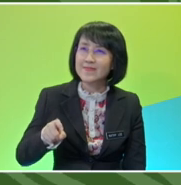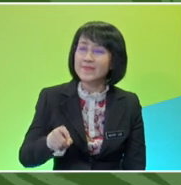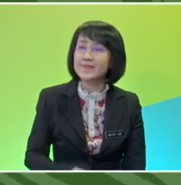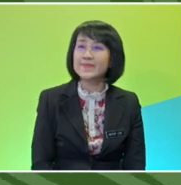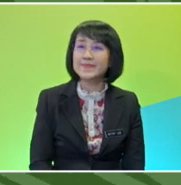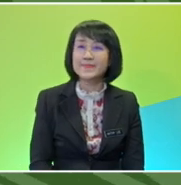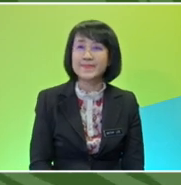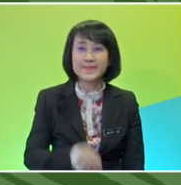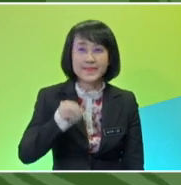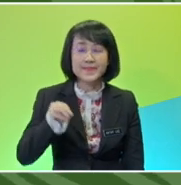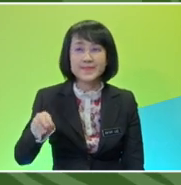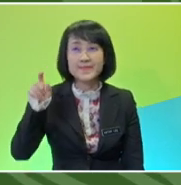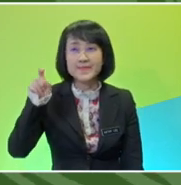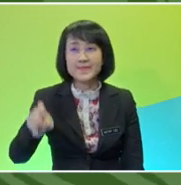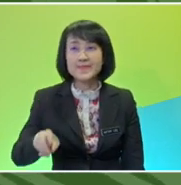sekolah